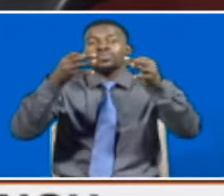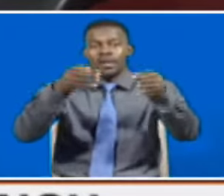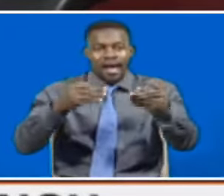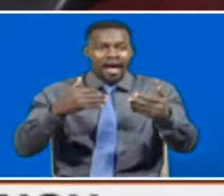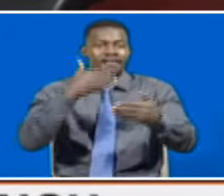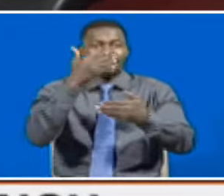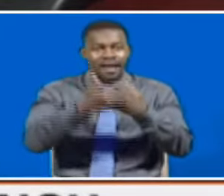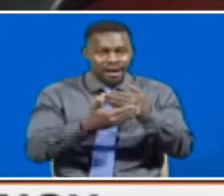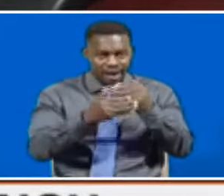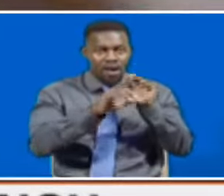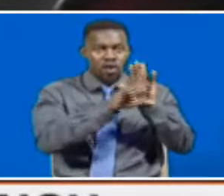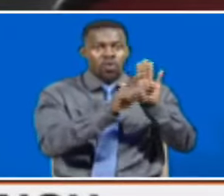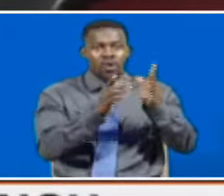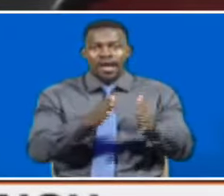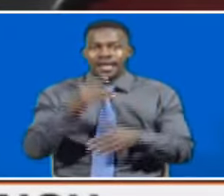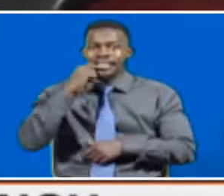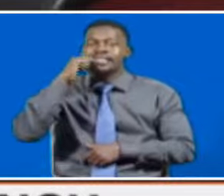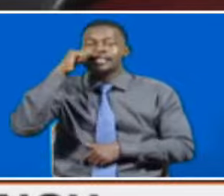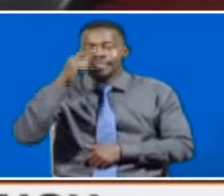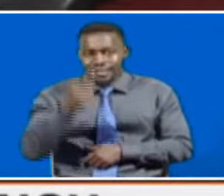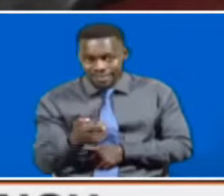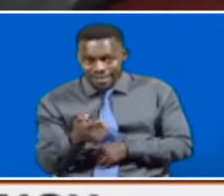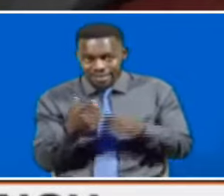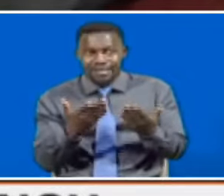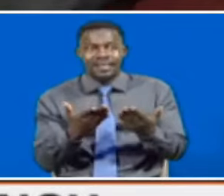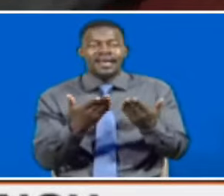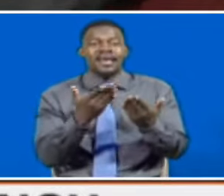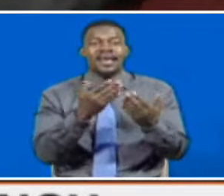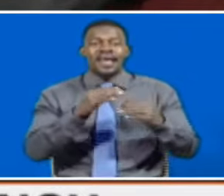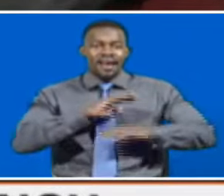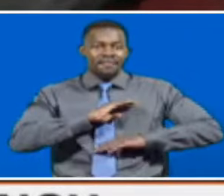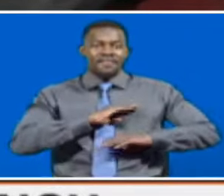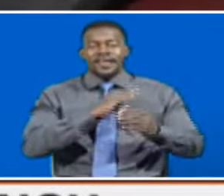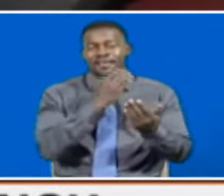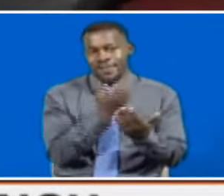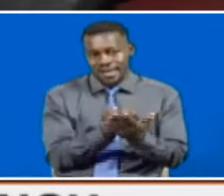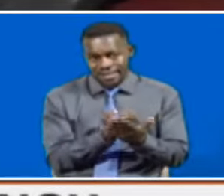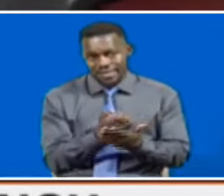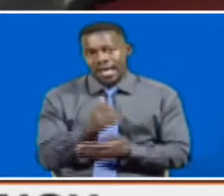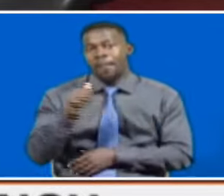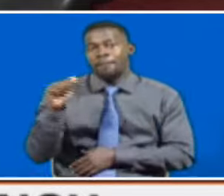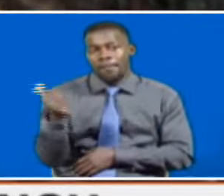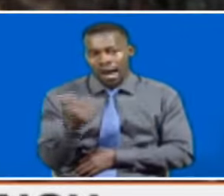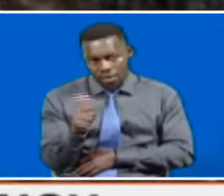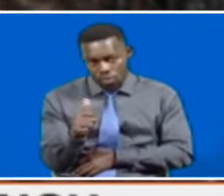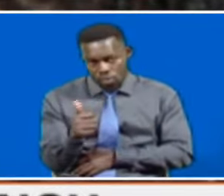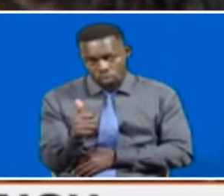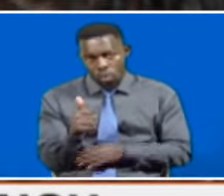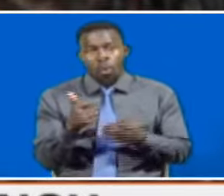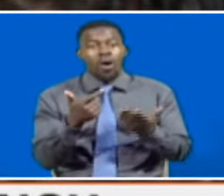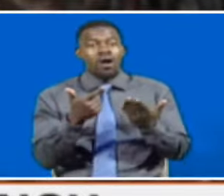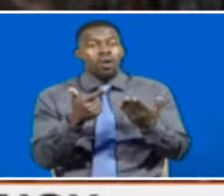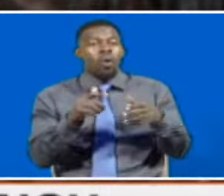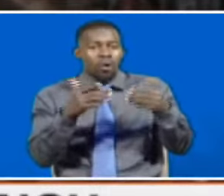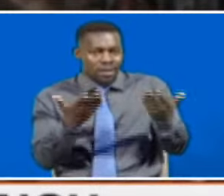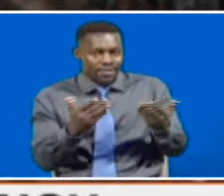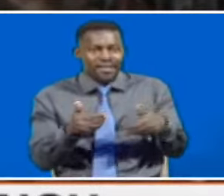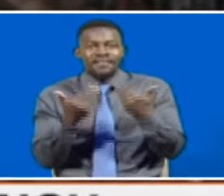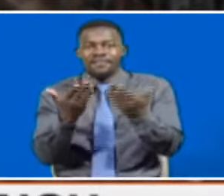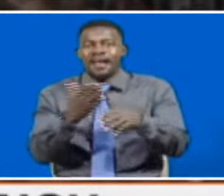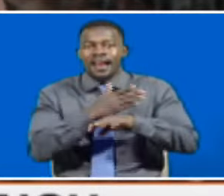kusema kwamba hatiki hapo ambazo zilikusudiwa kusaidia mahakama kufikia uamuzi wa mwisho ziliwasilishwa kwa